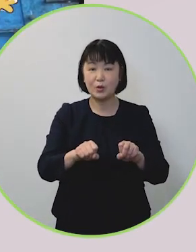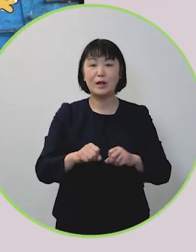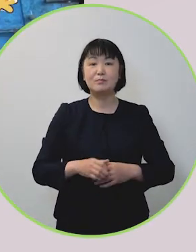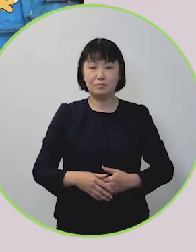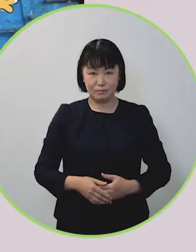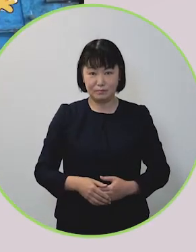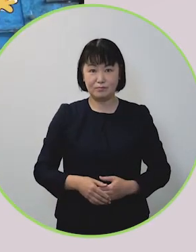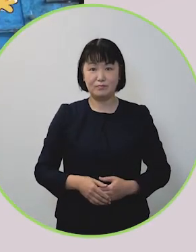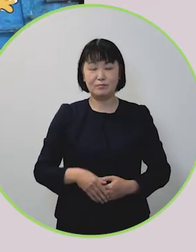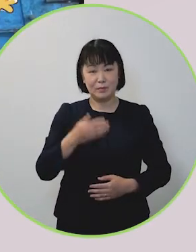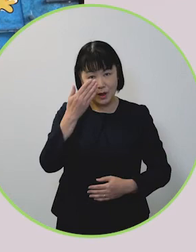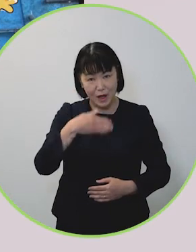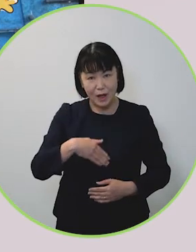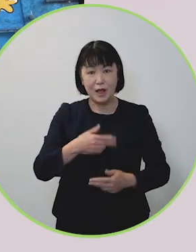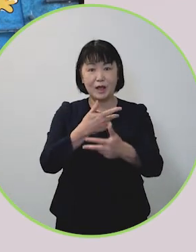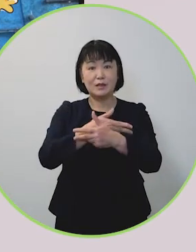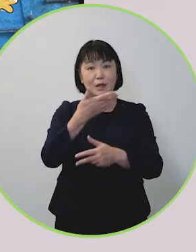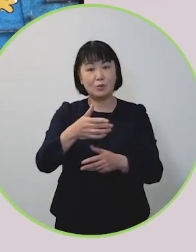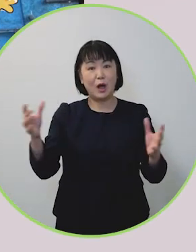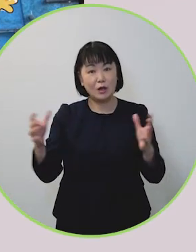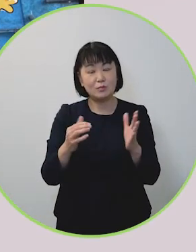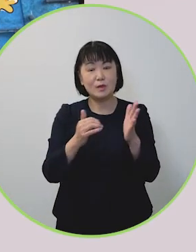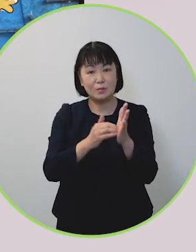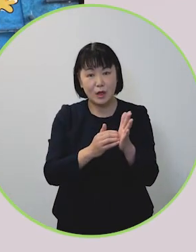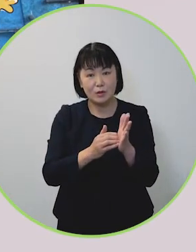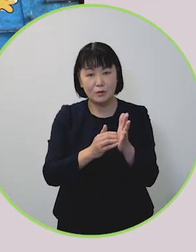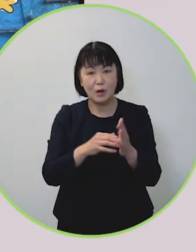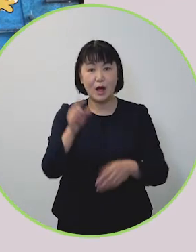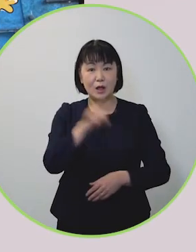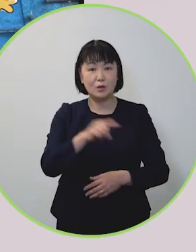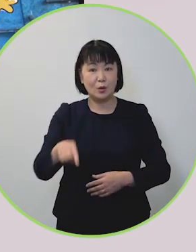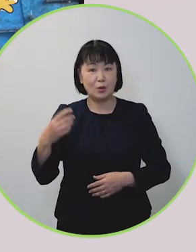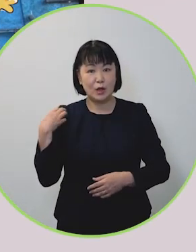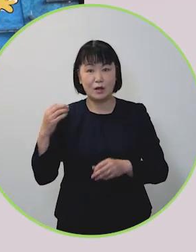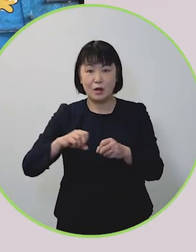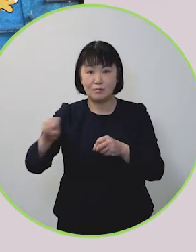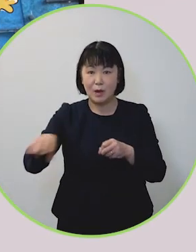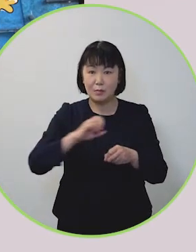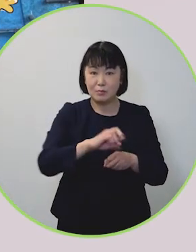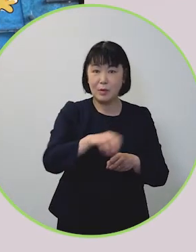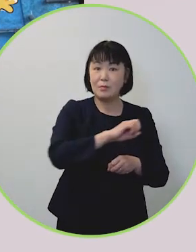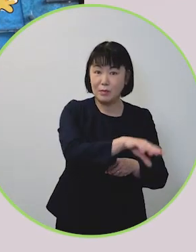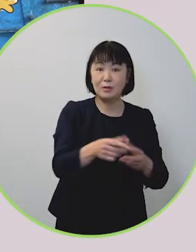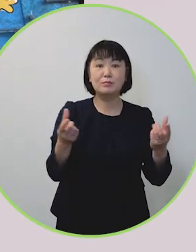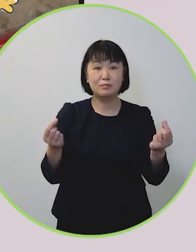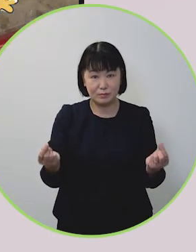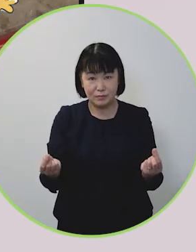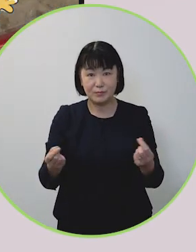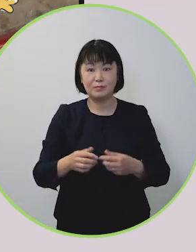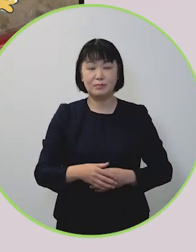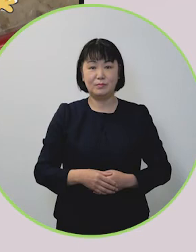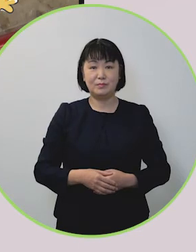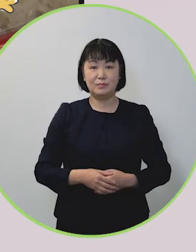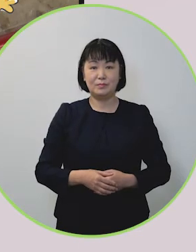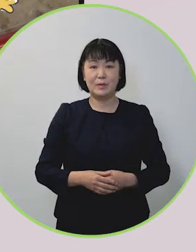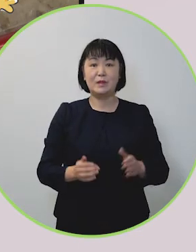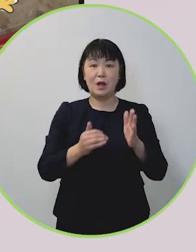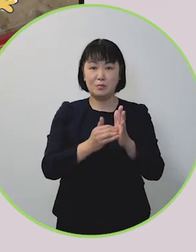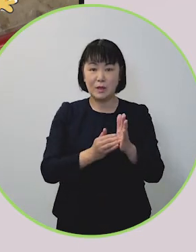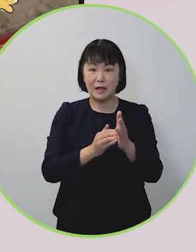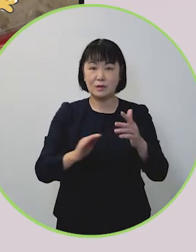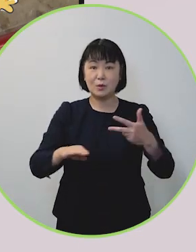なるほどねー口が集めてきたプラスチックは手作業で選別されているんだねーまた